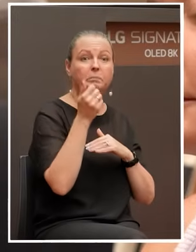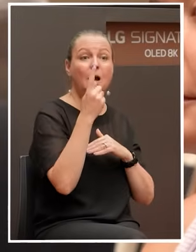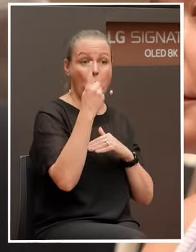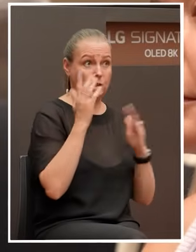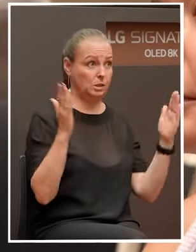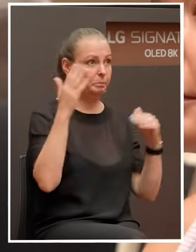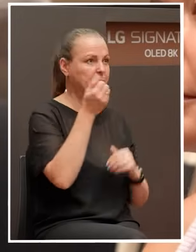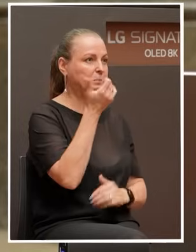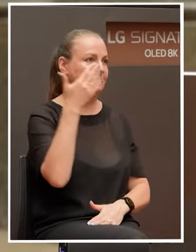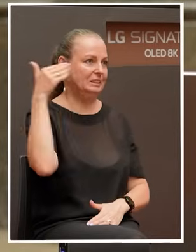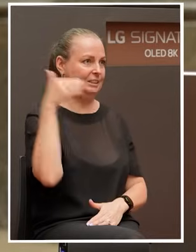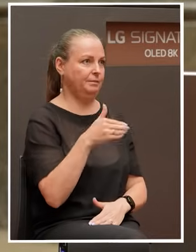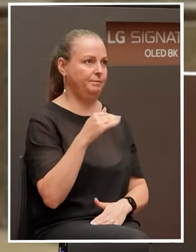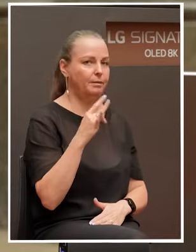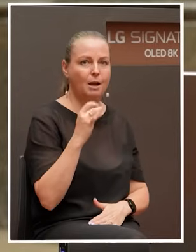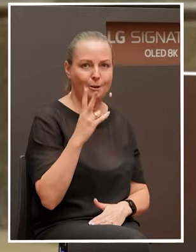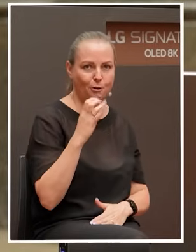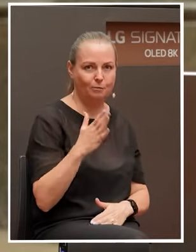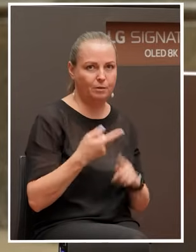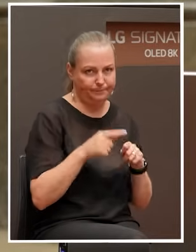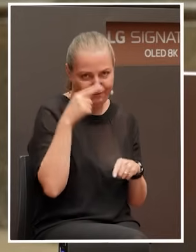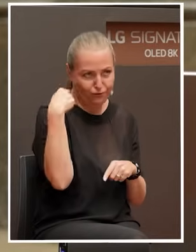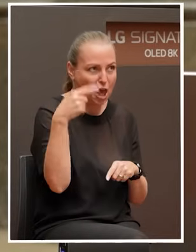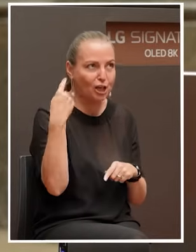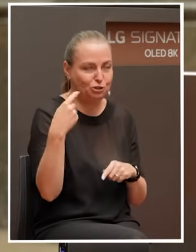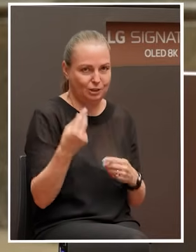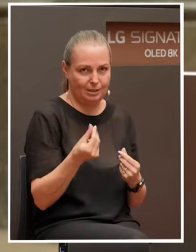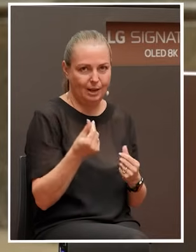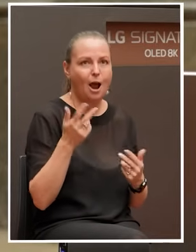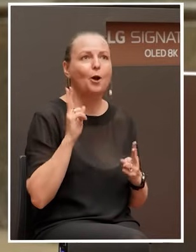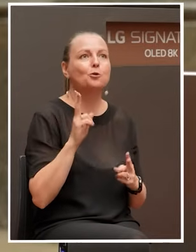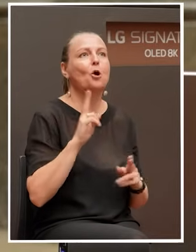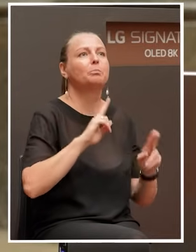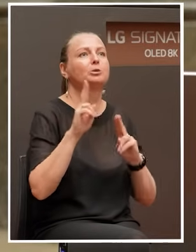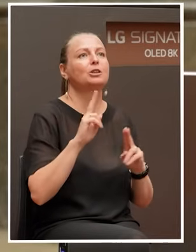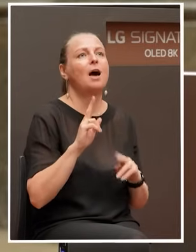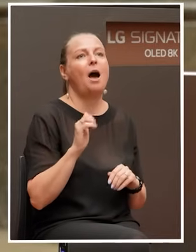Это просто феерические деньги для художника, который практикует авангардную